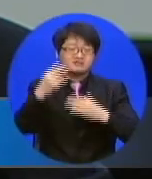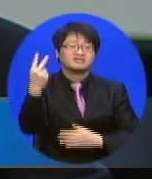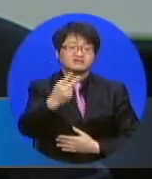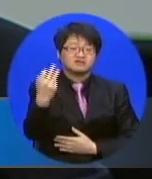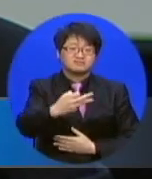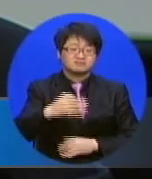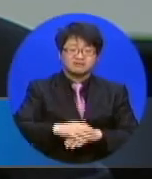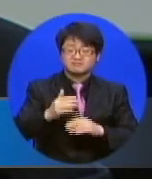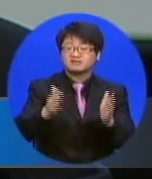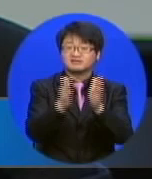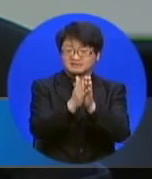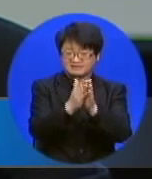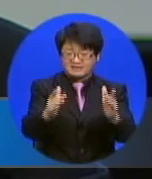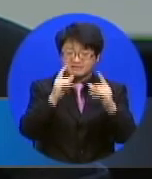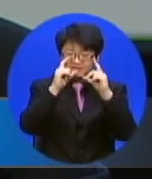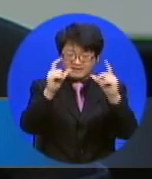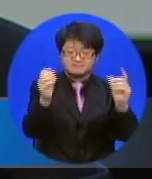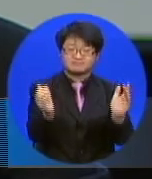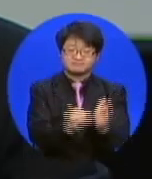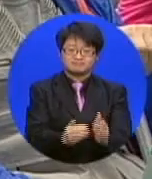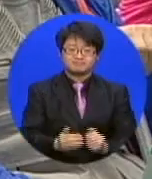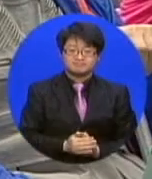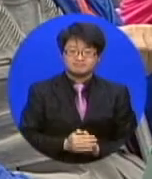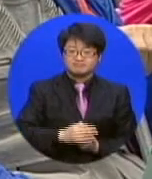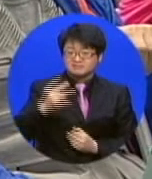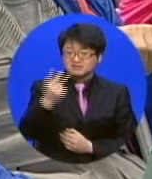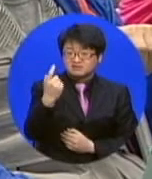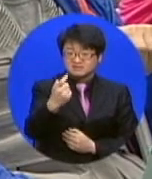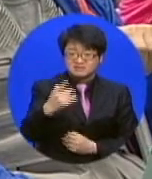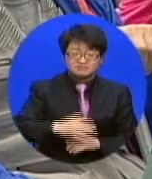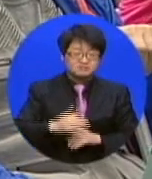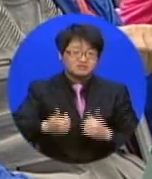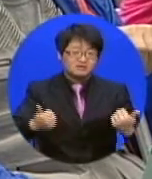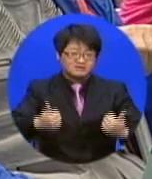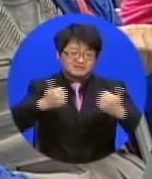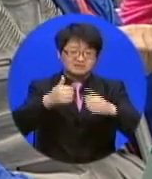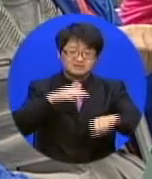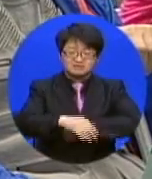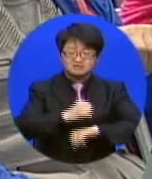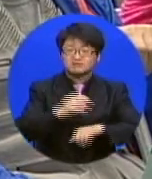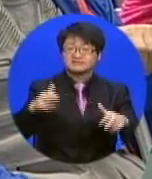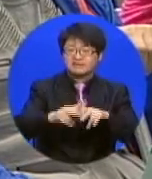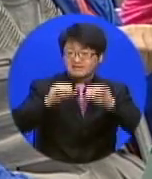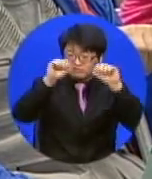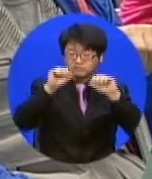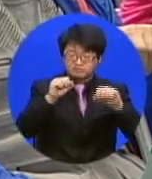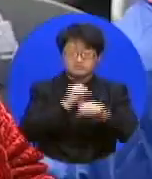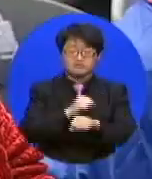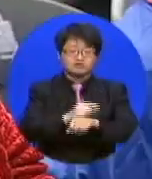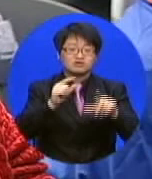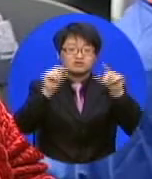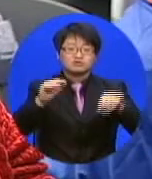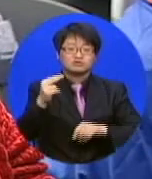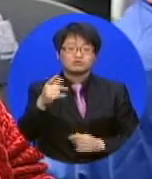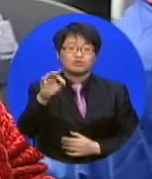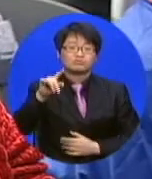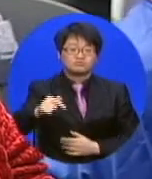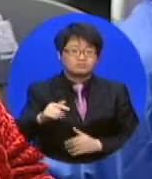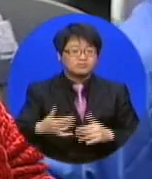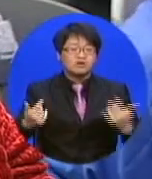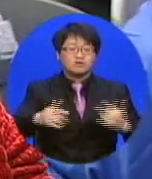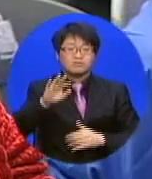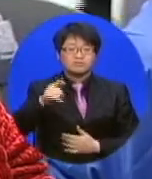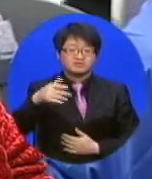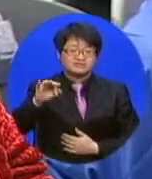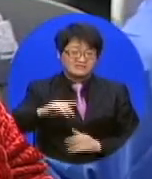2013년 리그의 출발을 알렸습니다. 2011년 리그 형식의 장애인 스포츠 사업으로 시작한 동문 보치아 리그는